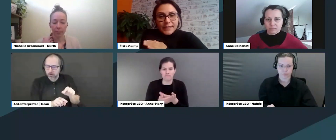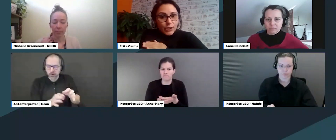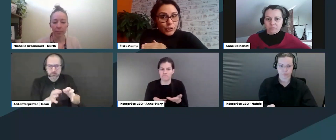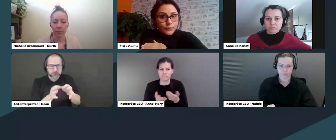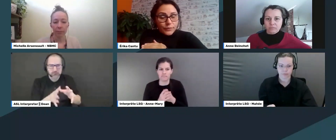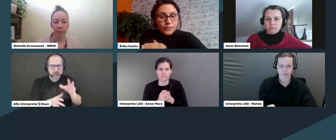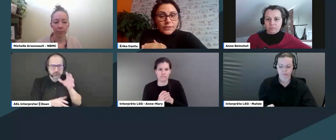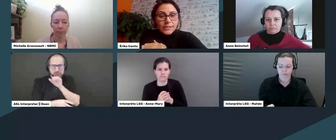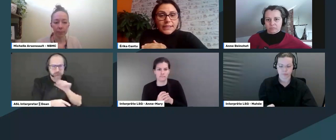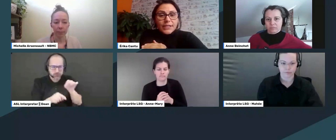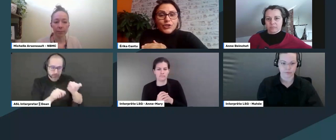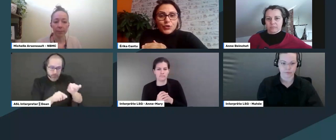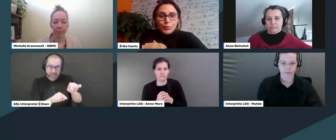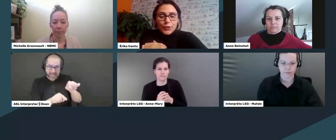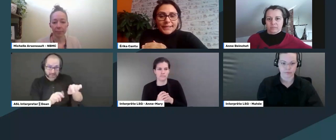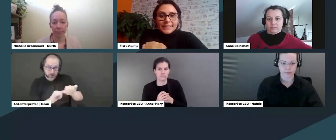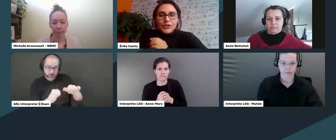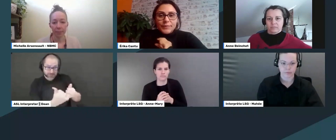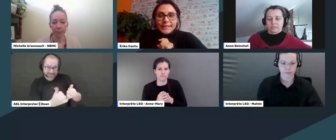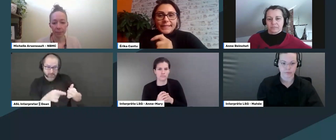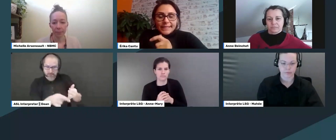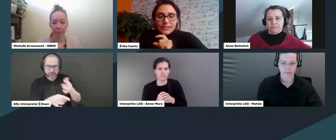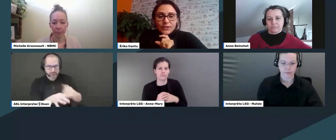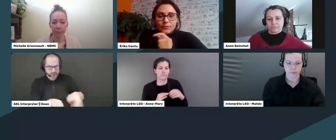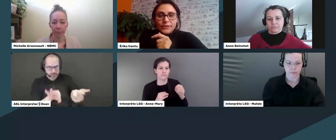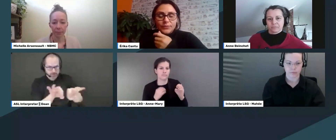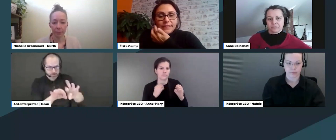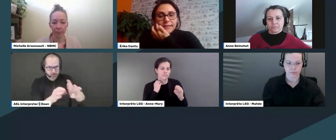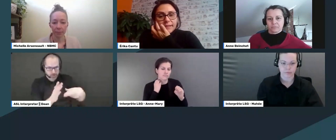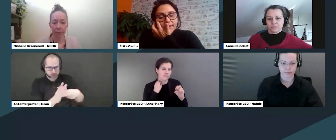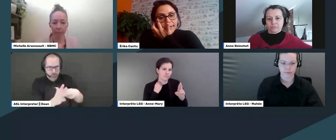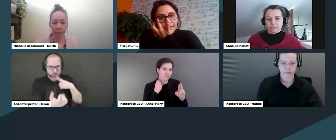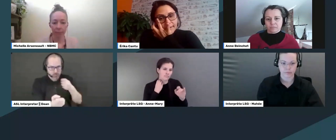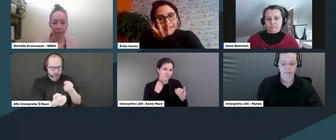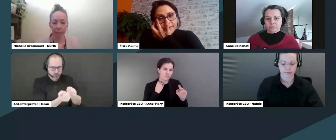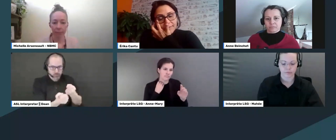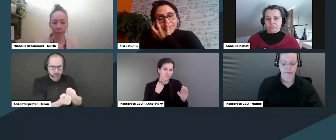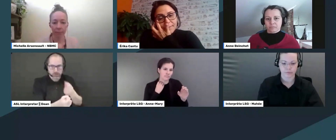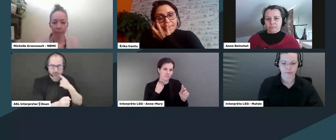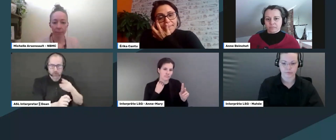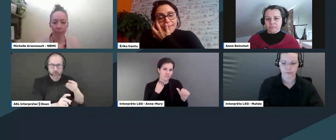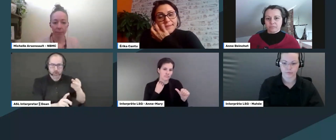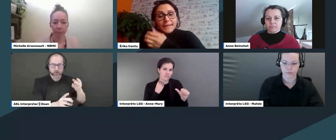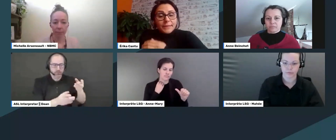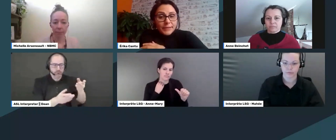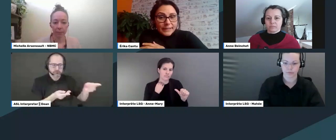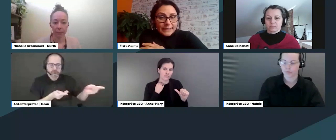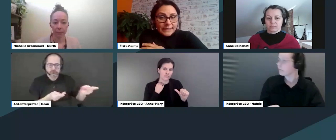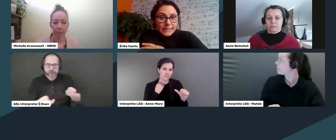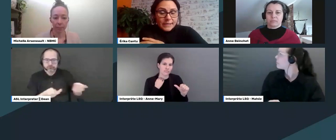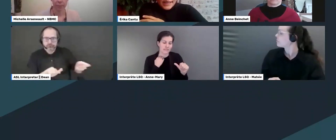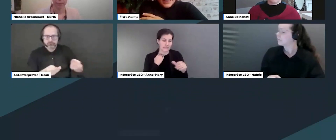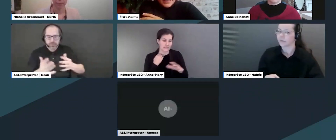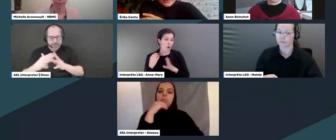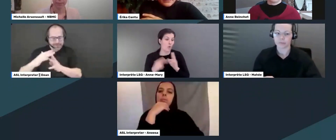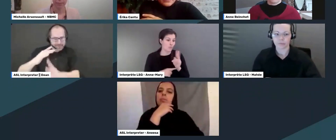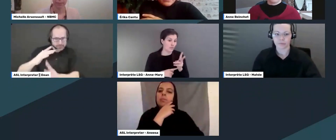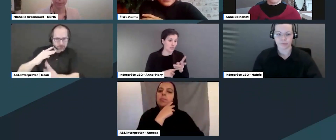il est question d'assumer le rôle de liaison entre les immigrants et